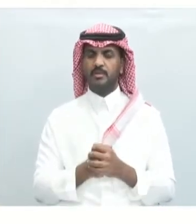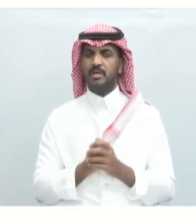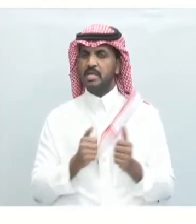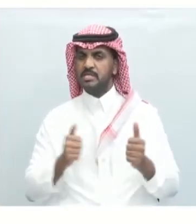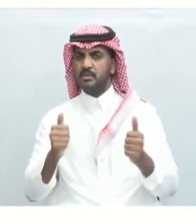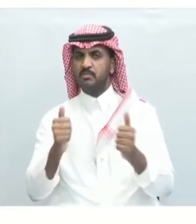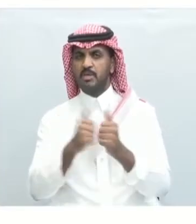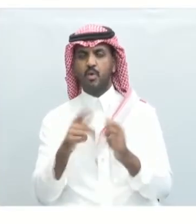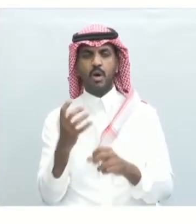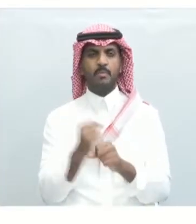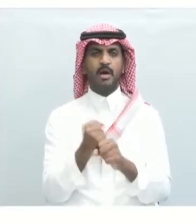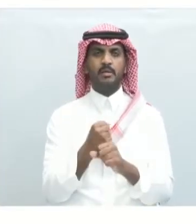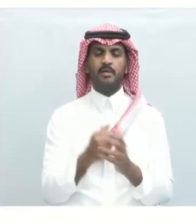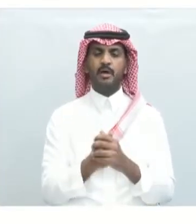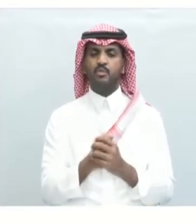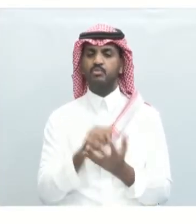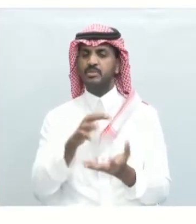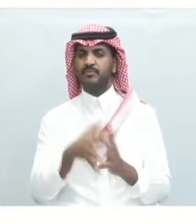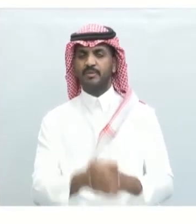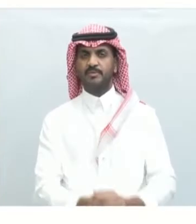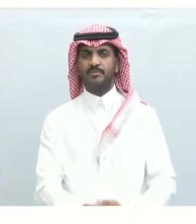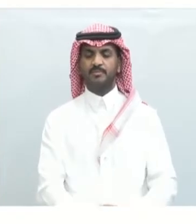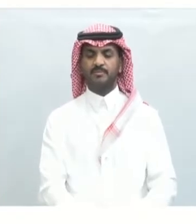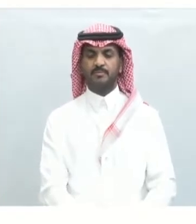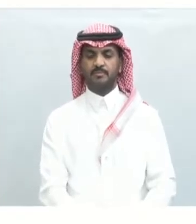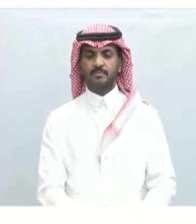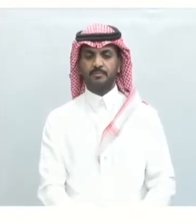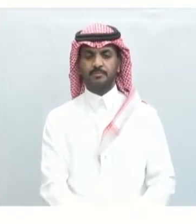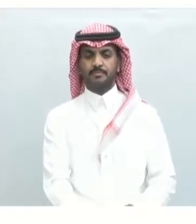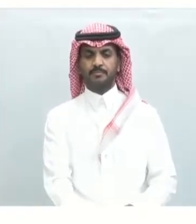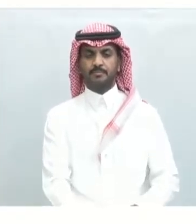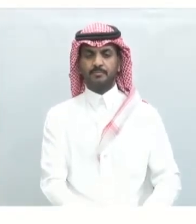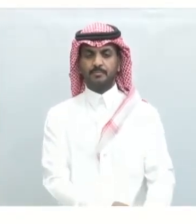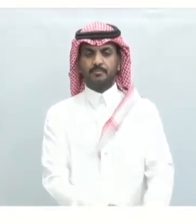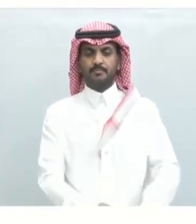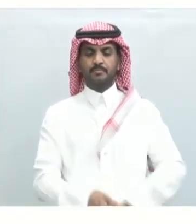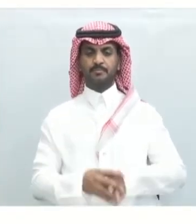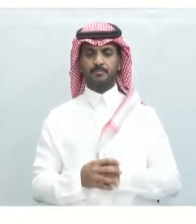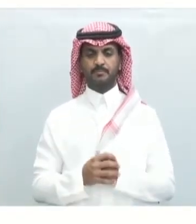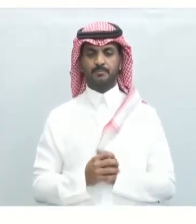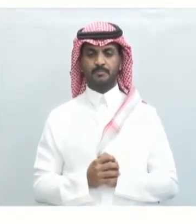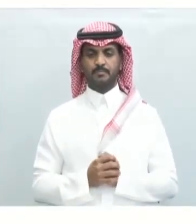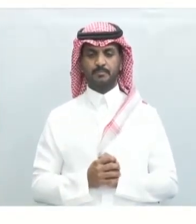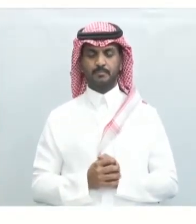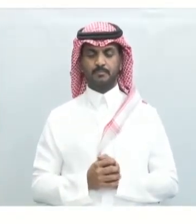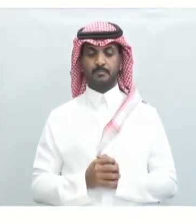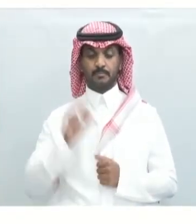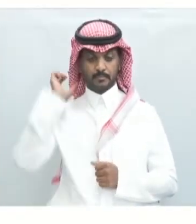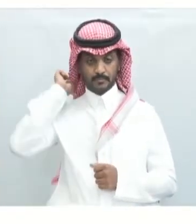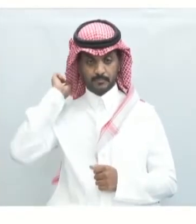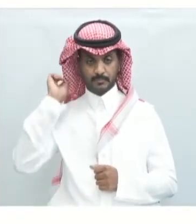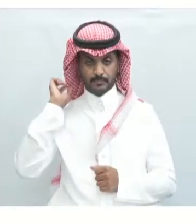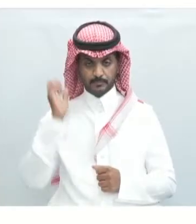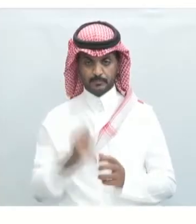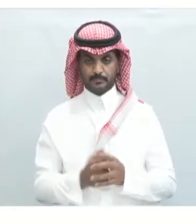او عن شيء من اعماله او شيء من صفاته ماذا تعرفون عن هذا الصحابي عبد الله ابن مسعود